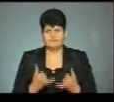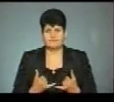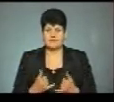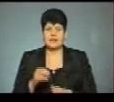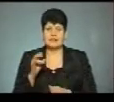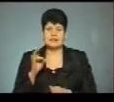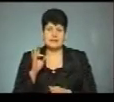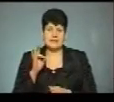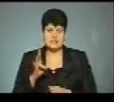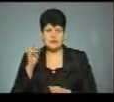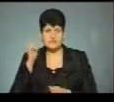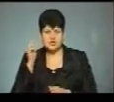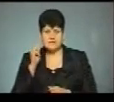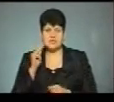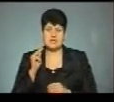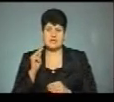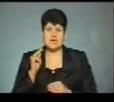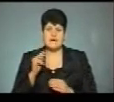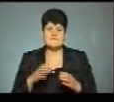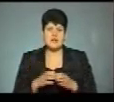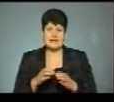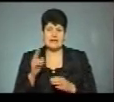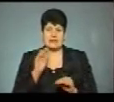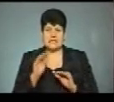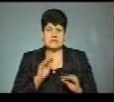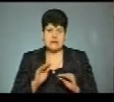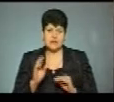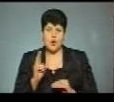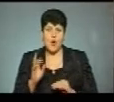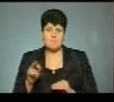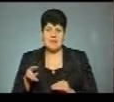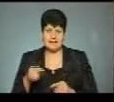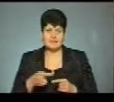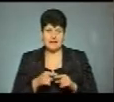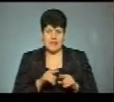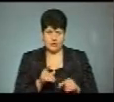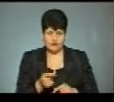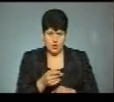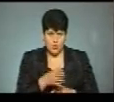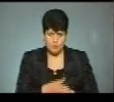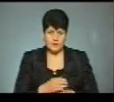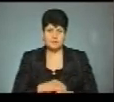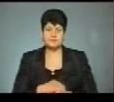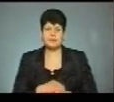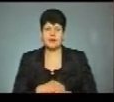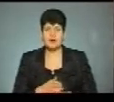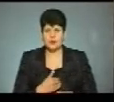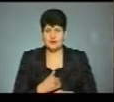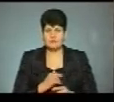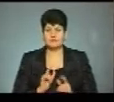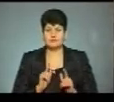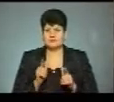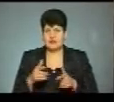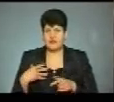на факультеті дизайну в кооперативному технікумі в Тернополі і мав йти в Львівську